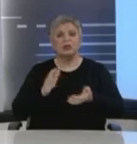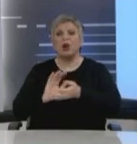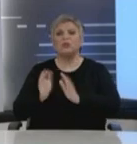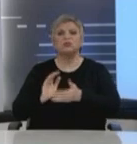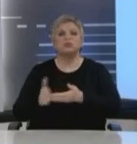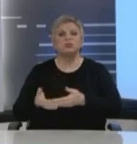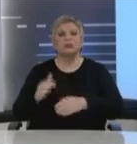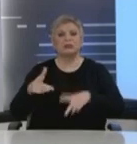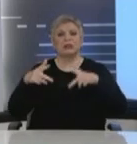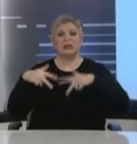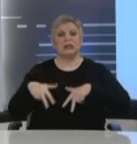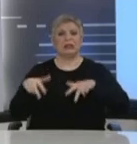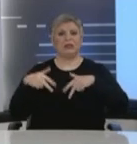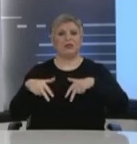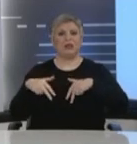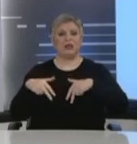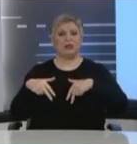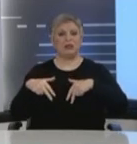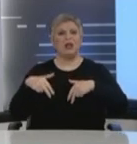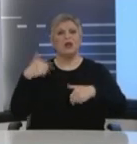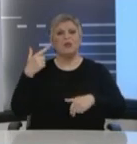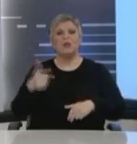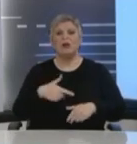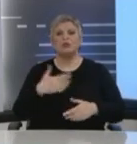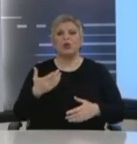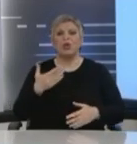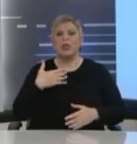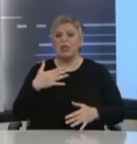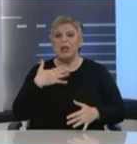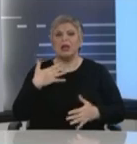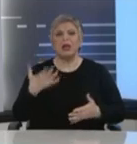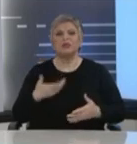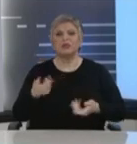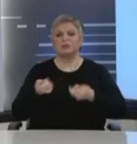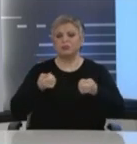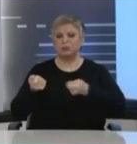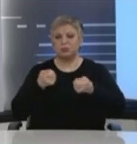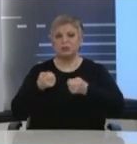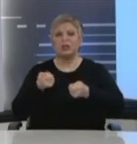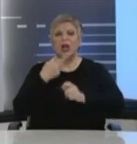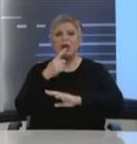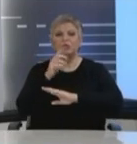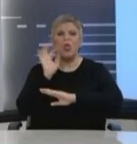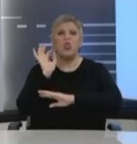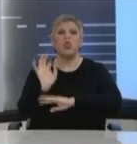σκευωρία της κυβέρνησης με ολοφάνερη επιχείρηση σπήλωσης των πολιτικών της αντιπάλων.